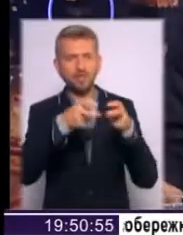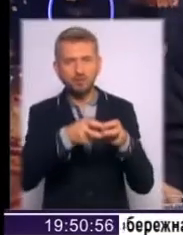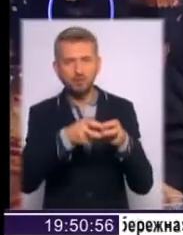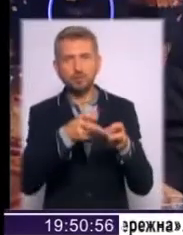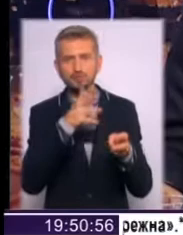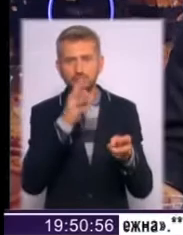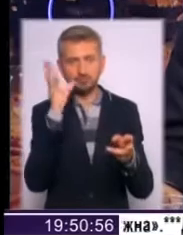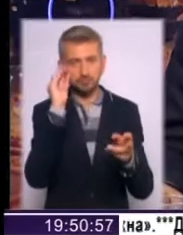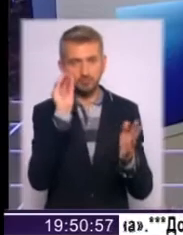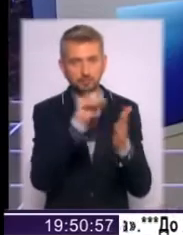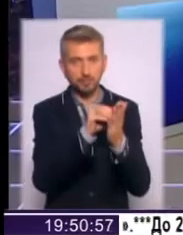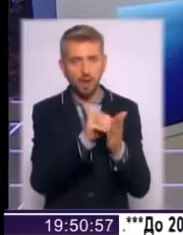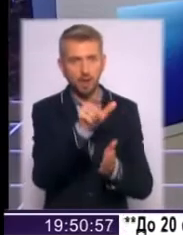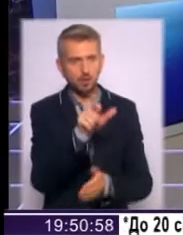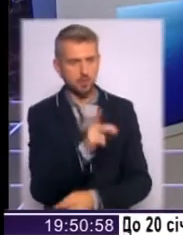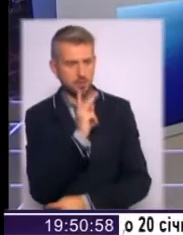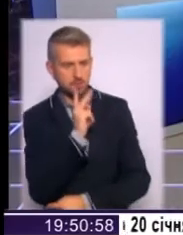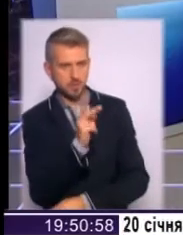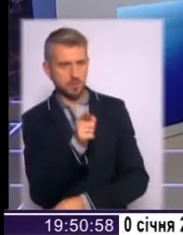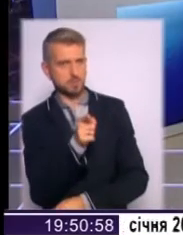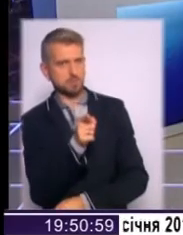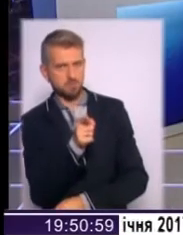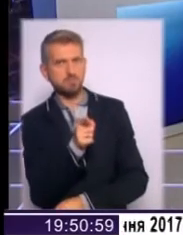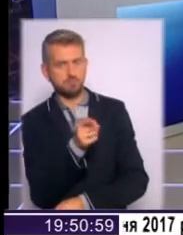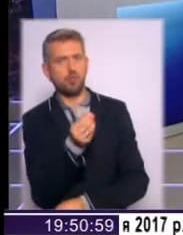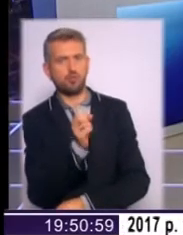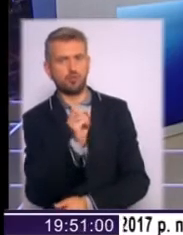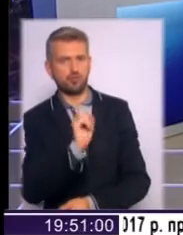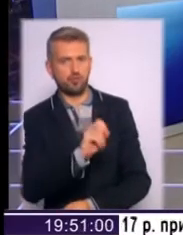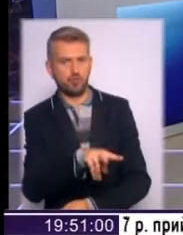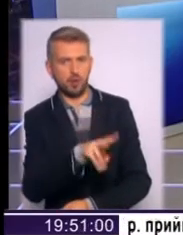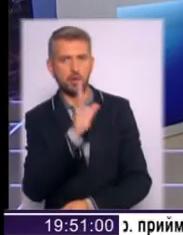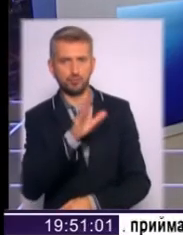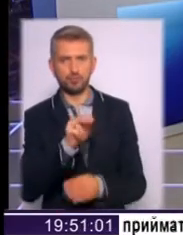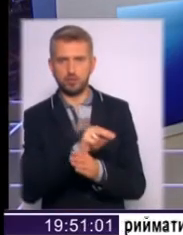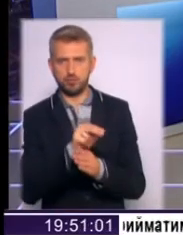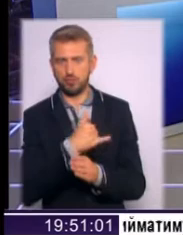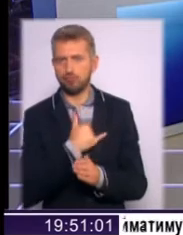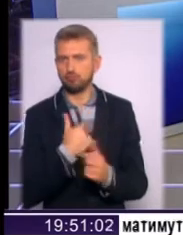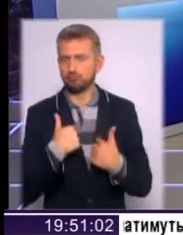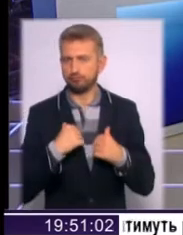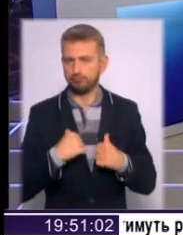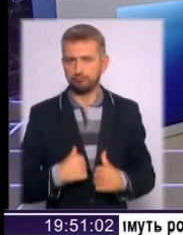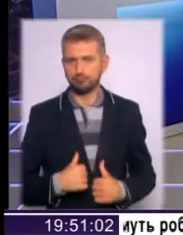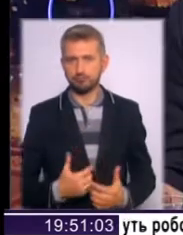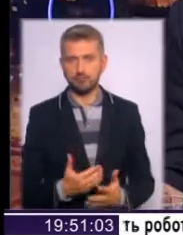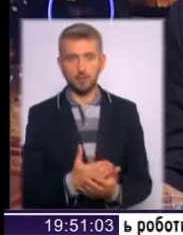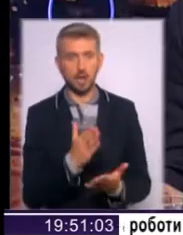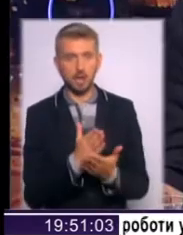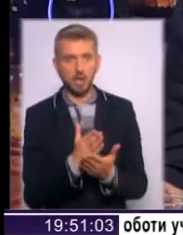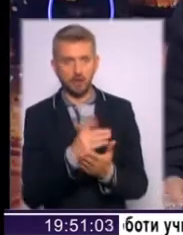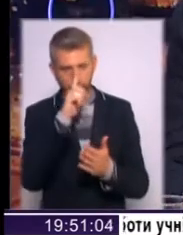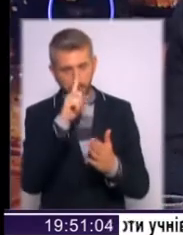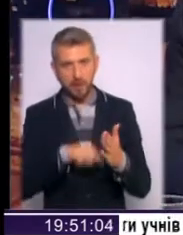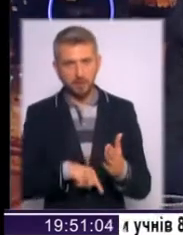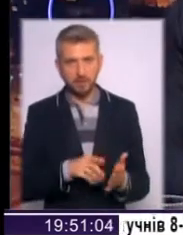коли він бачить, правда, да, що воно поступово що йде. Що кошти є, і воно поступово дійде до тобто є таких обсягів робіт. Так, певна